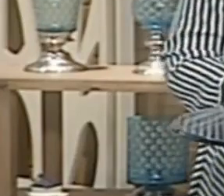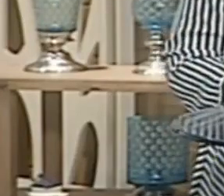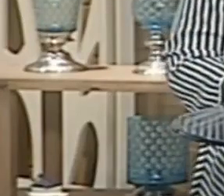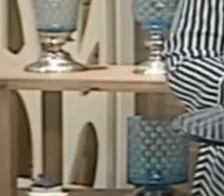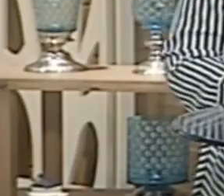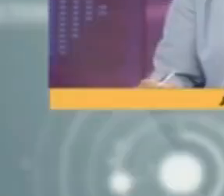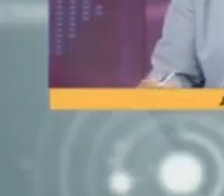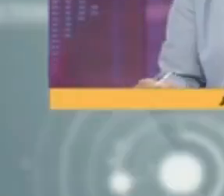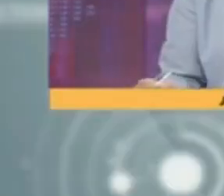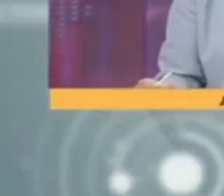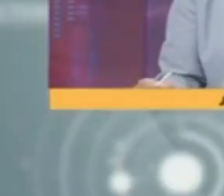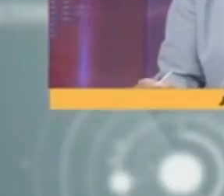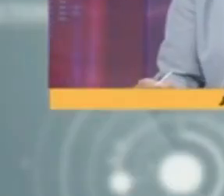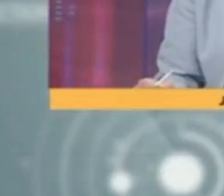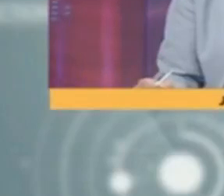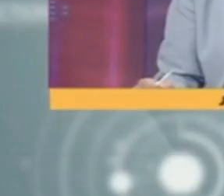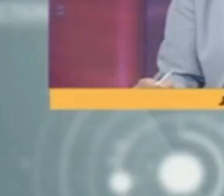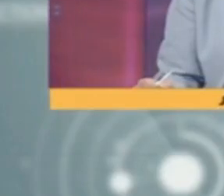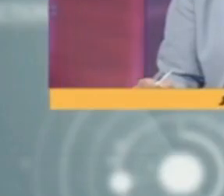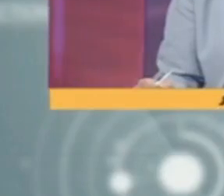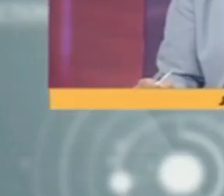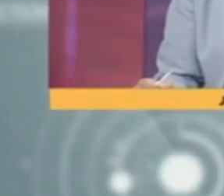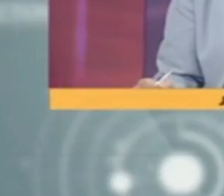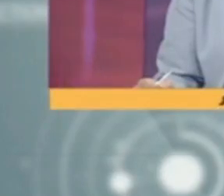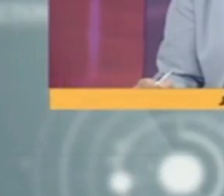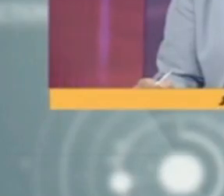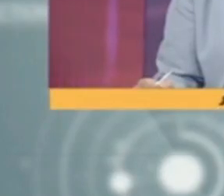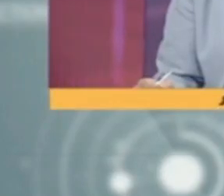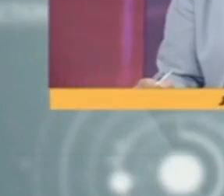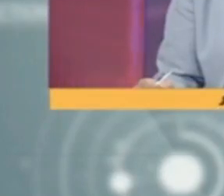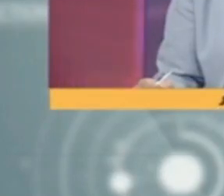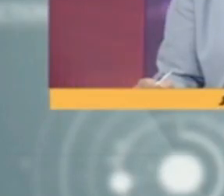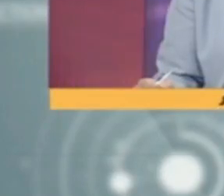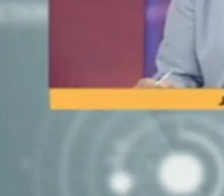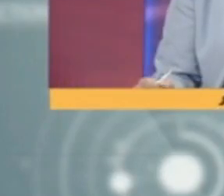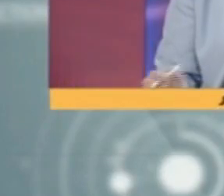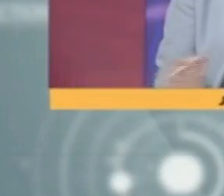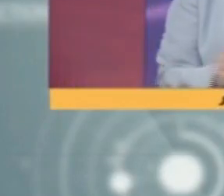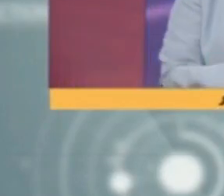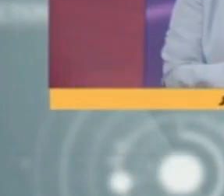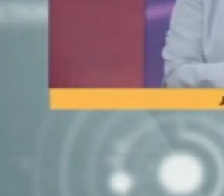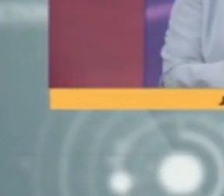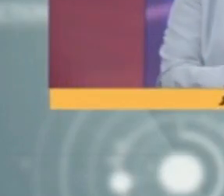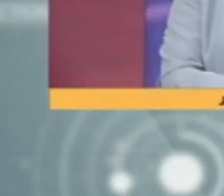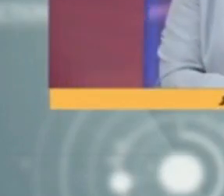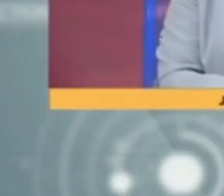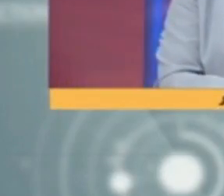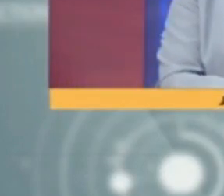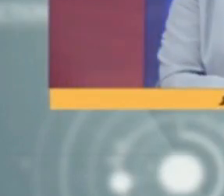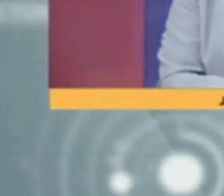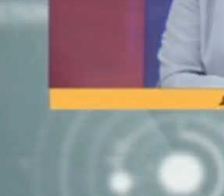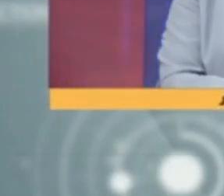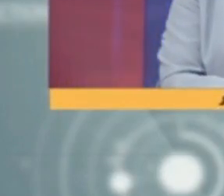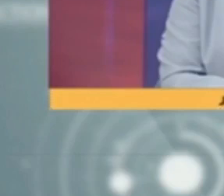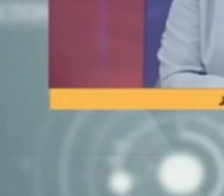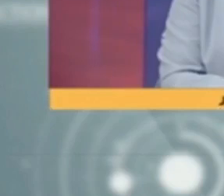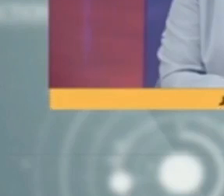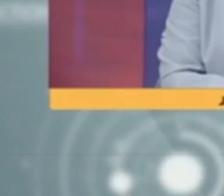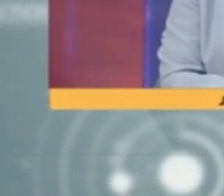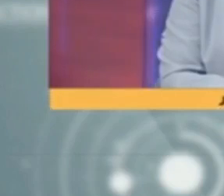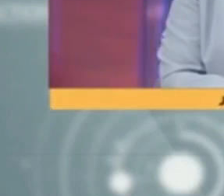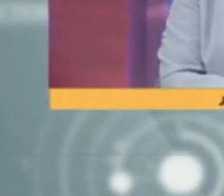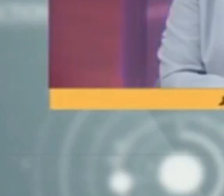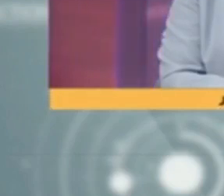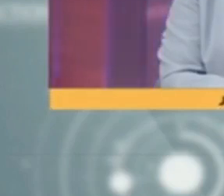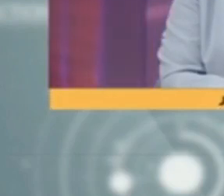على موجز التاسعة صباحا. بنصبح على زميلتنا شهيناز جويش وبنرحب بيها في استوديو الأخبار. صباح الخير عليك